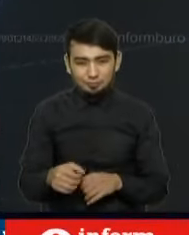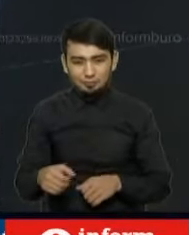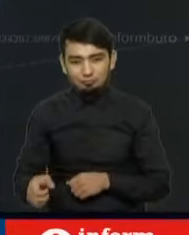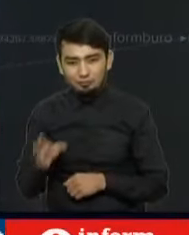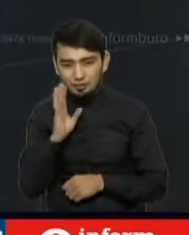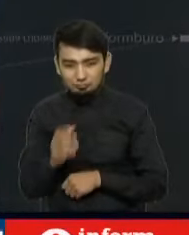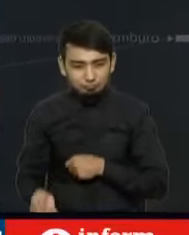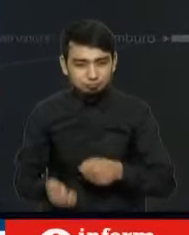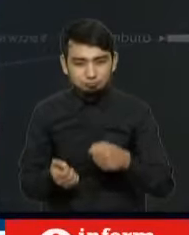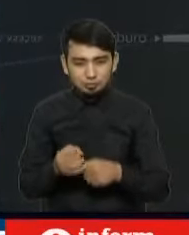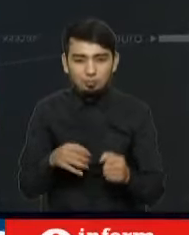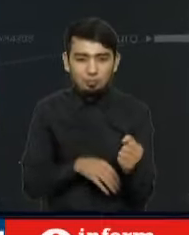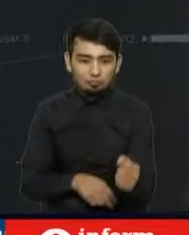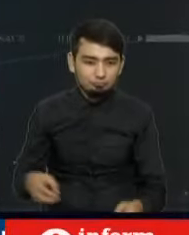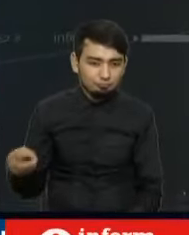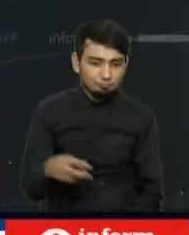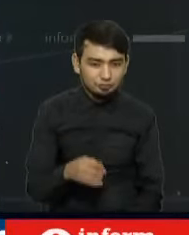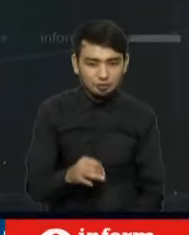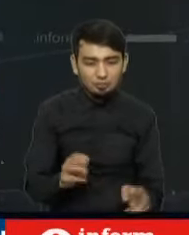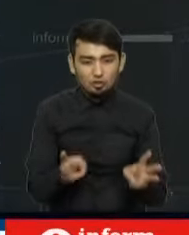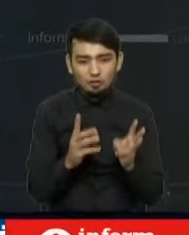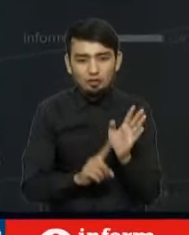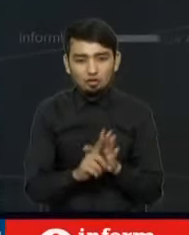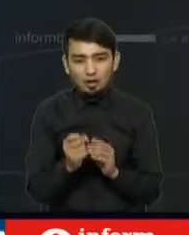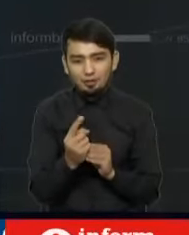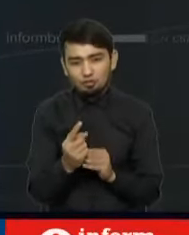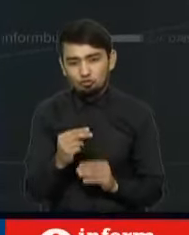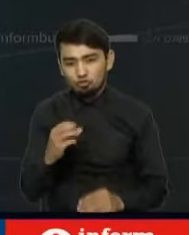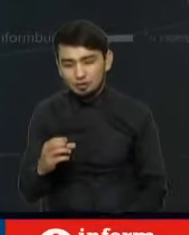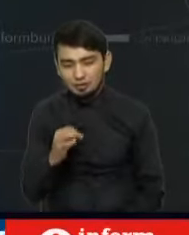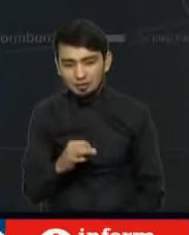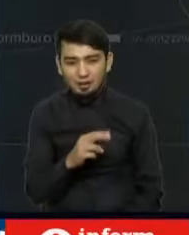водой. Потом они приехали. Пожар начался в 11 часов где-то. Камыши начали гореть.